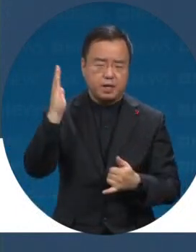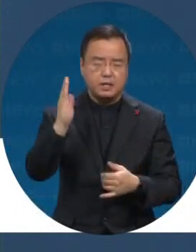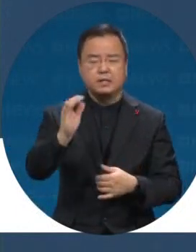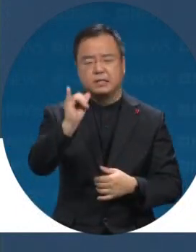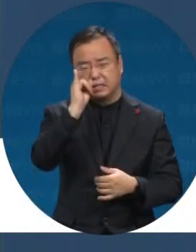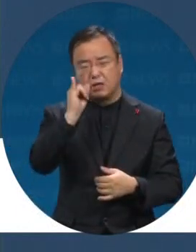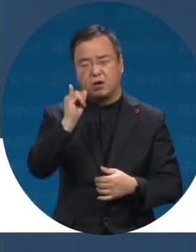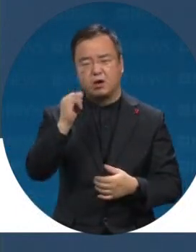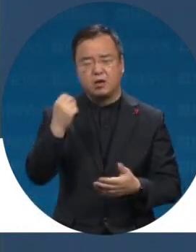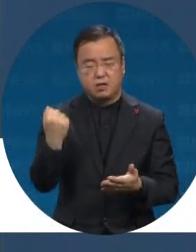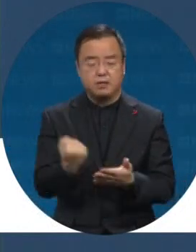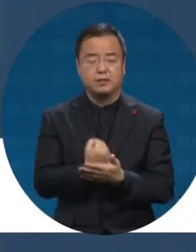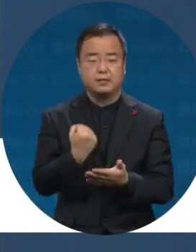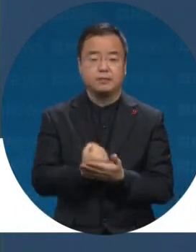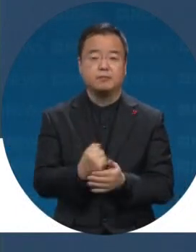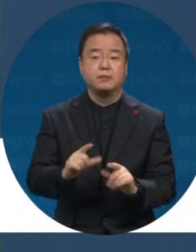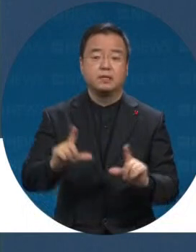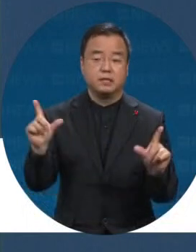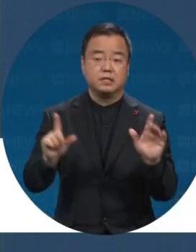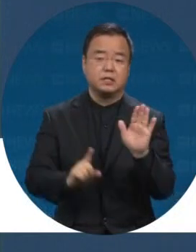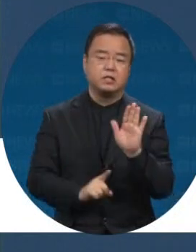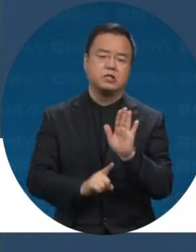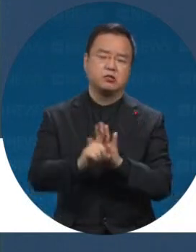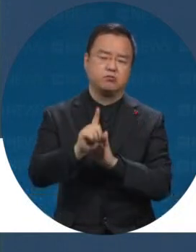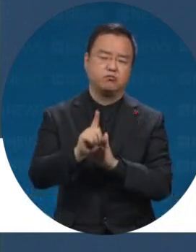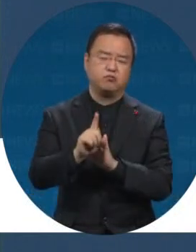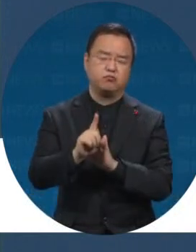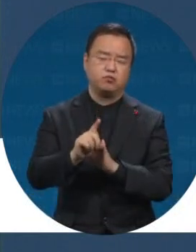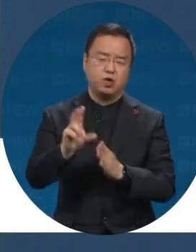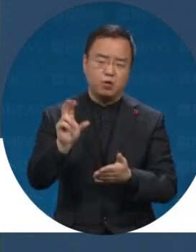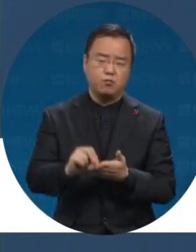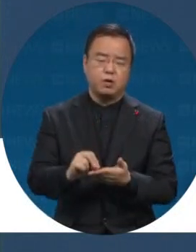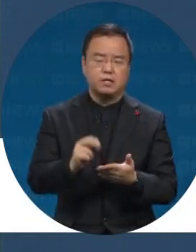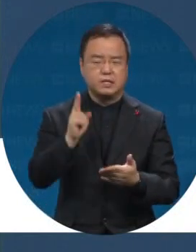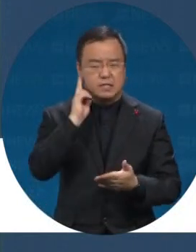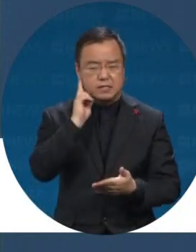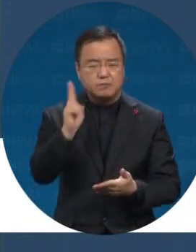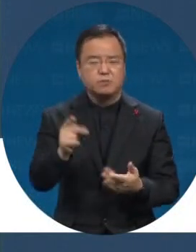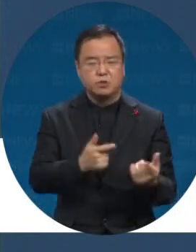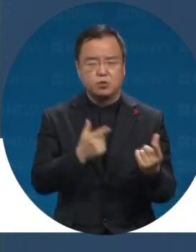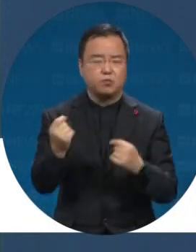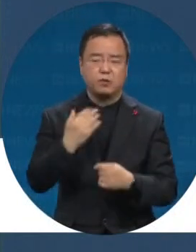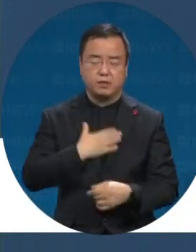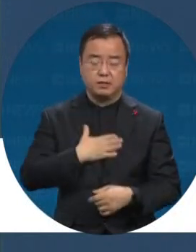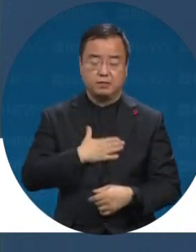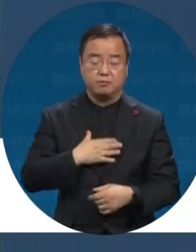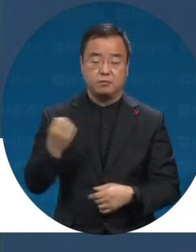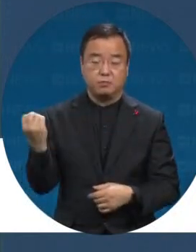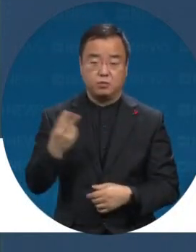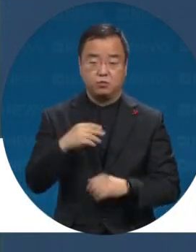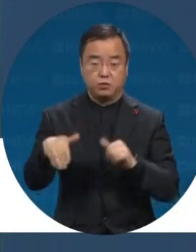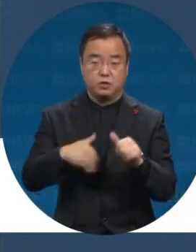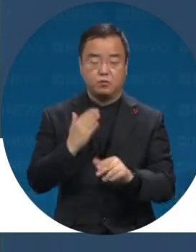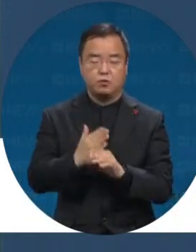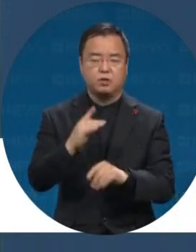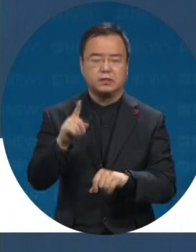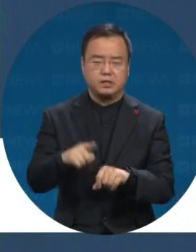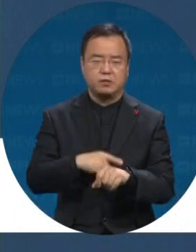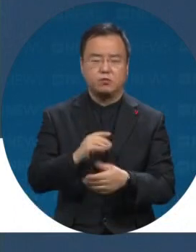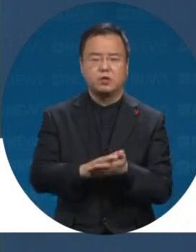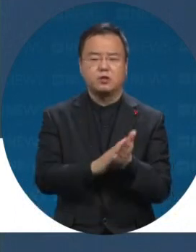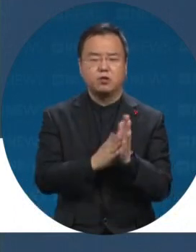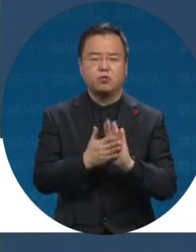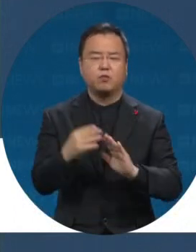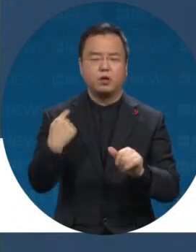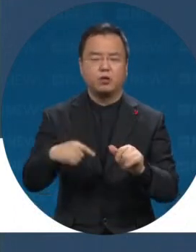생각을 합니다 기울기 문제 누구나 누구나 다 심각성을인지를 하고 있어요이 상황에서 생태의 전환 교육은 오히려 더